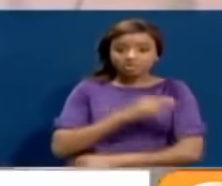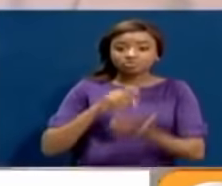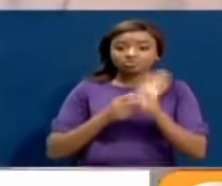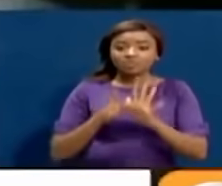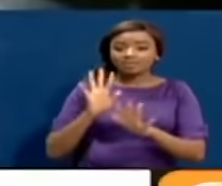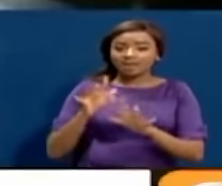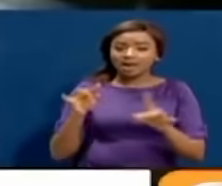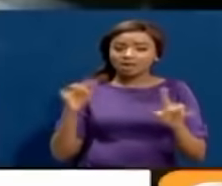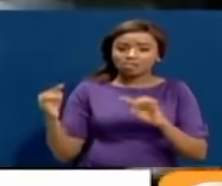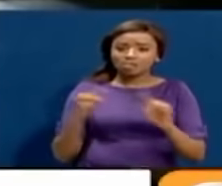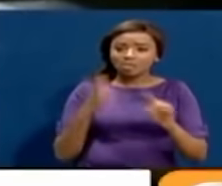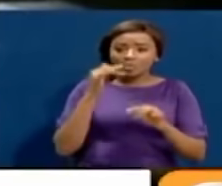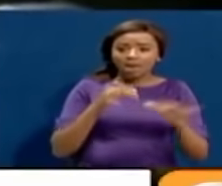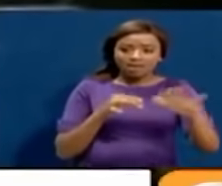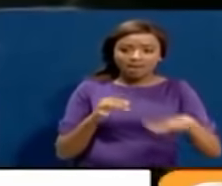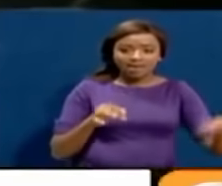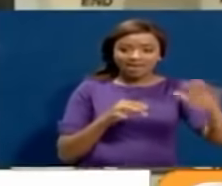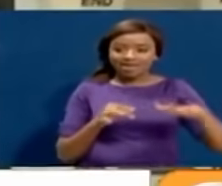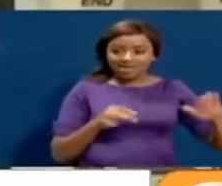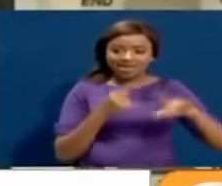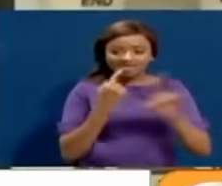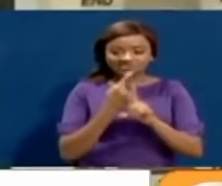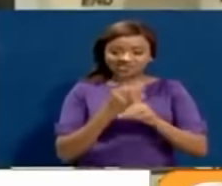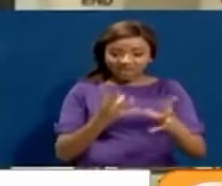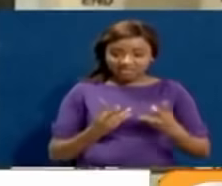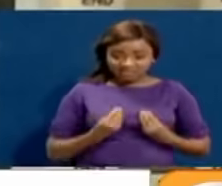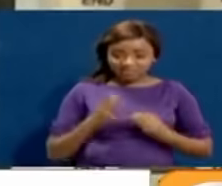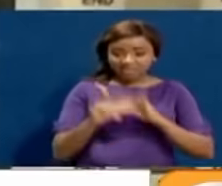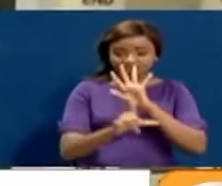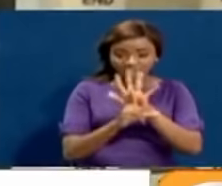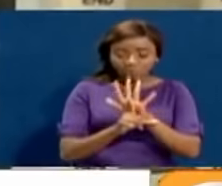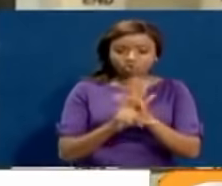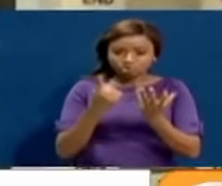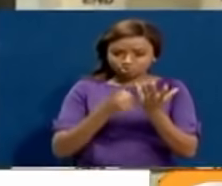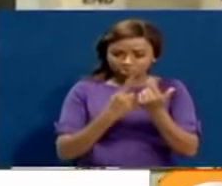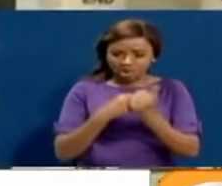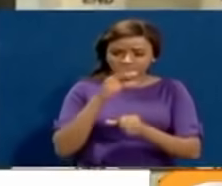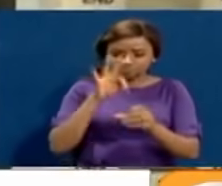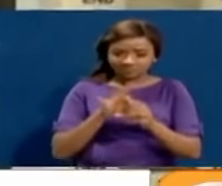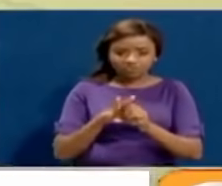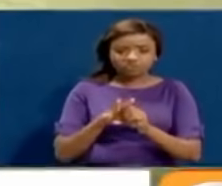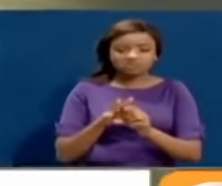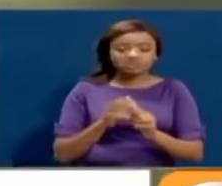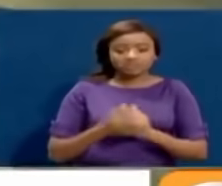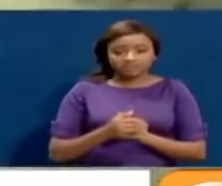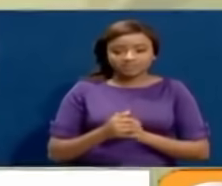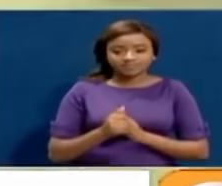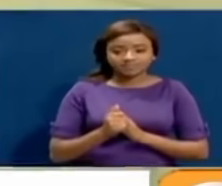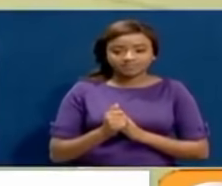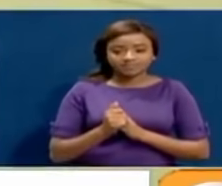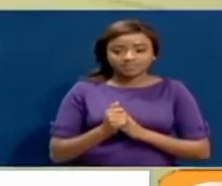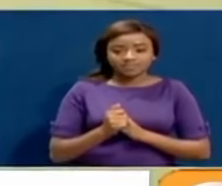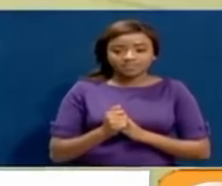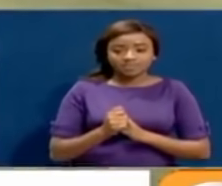ukitokea kwa kuwa baadhi ya majimbo yanaruhusiwa tu kisheria kuanza kuhesabu kura za awali baada ya kura za siku ya uchaguzi,